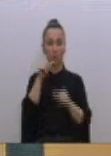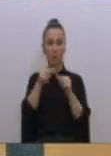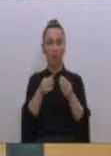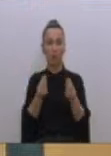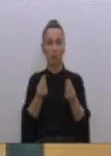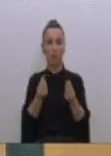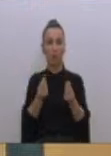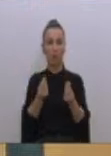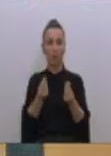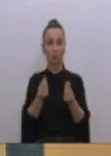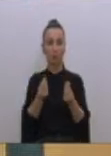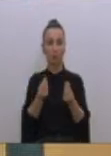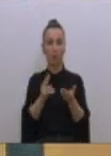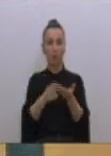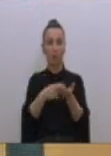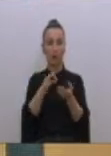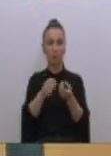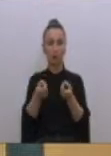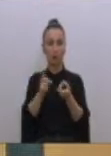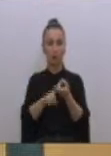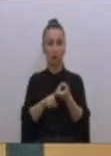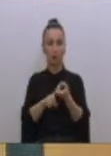2022-ის ანგარიშგება